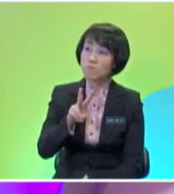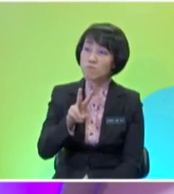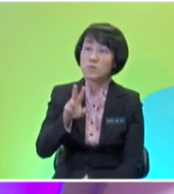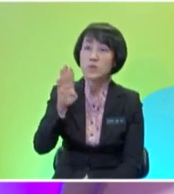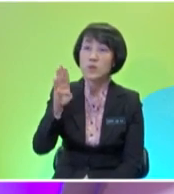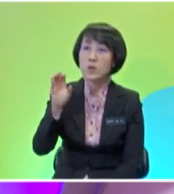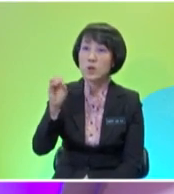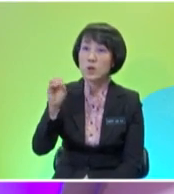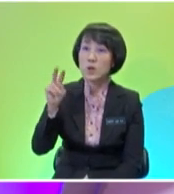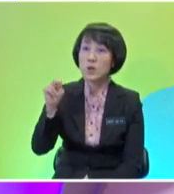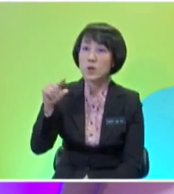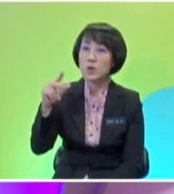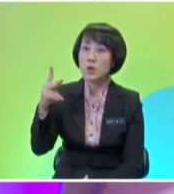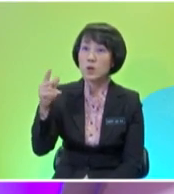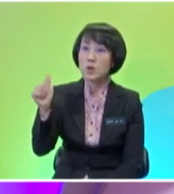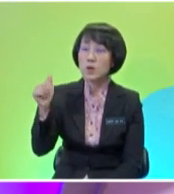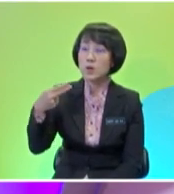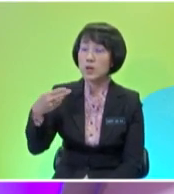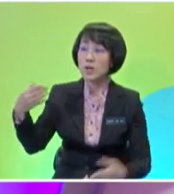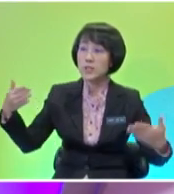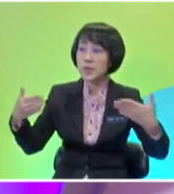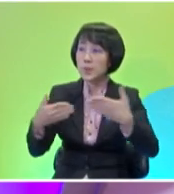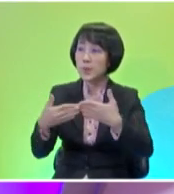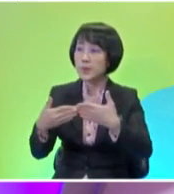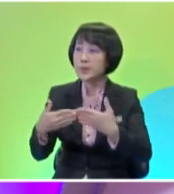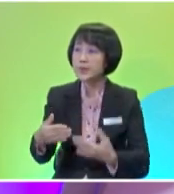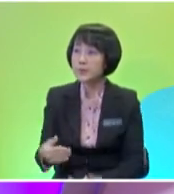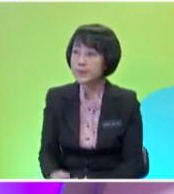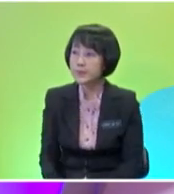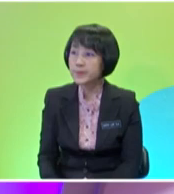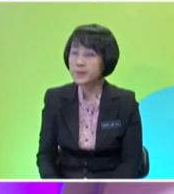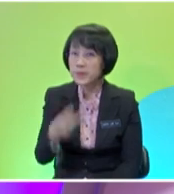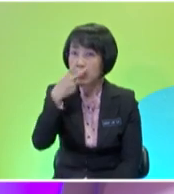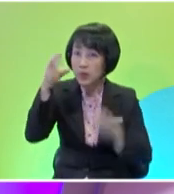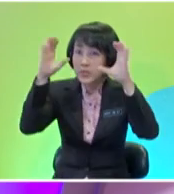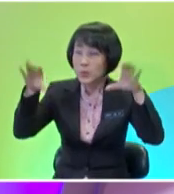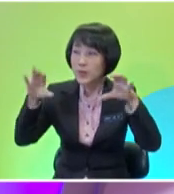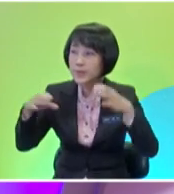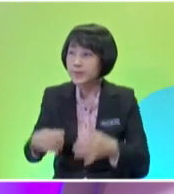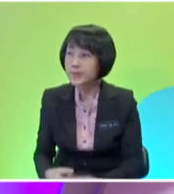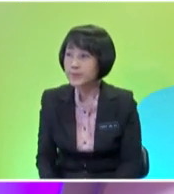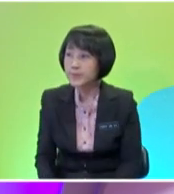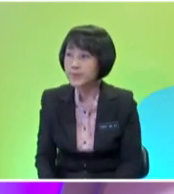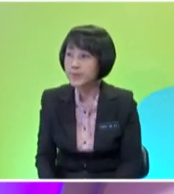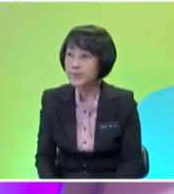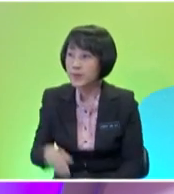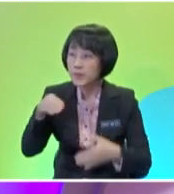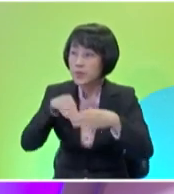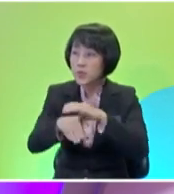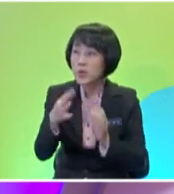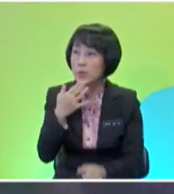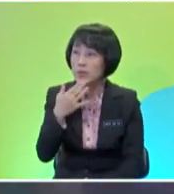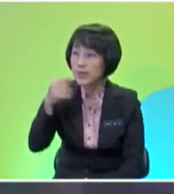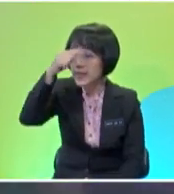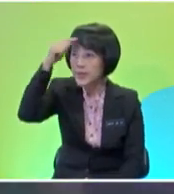bongkah penyambung di sini. Okey, kita buat penyambungan. Okey, kita sepit dekat sini. Okey, buka pada sini. Okey, okay. Masukkan yang warna hitam panel